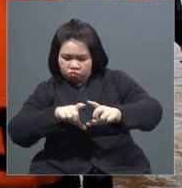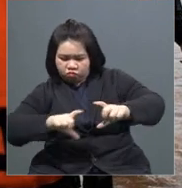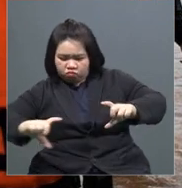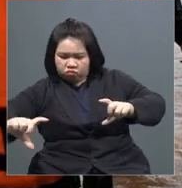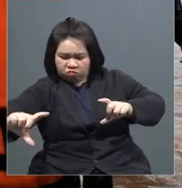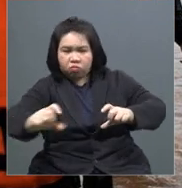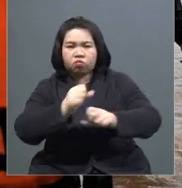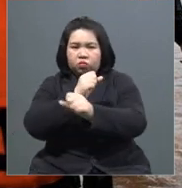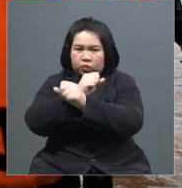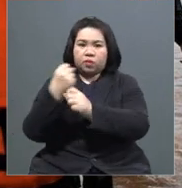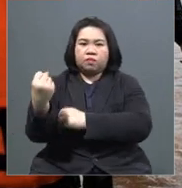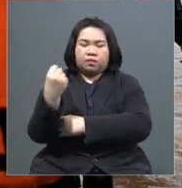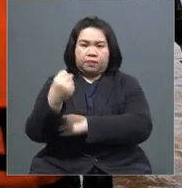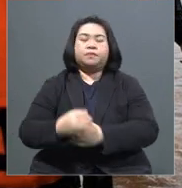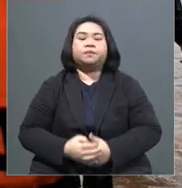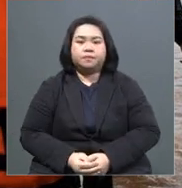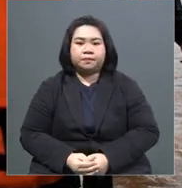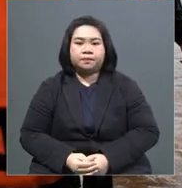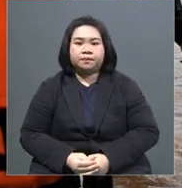ให้มั่นคงแข็งแรงนะครับ